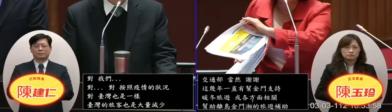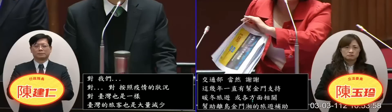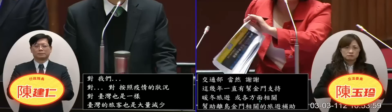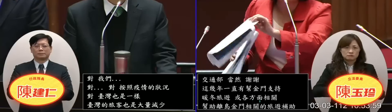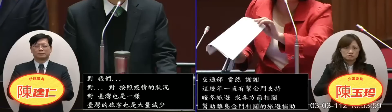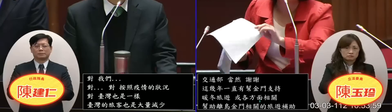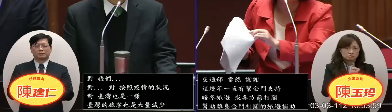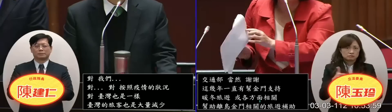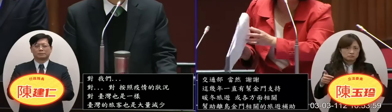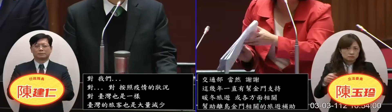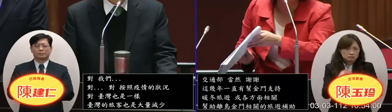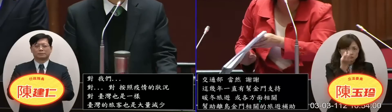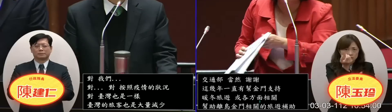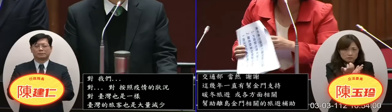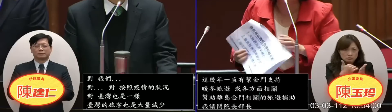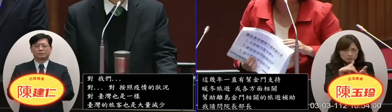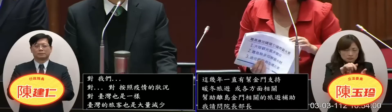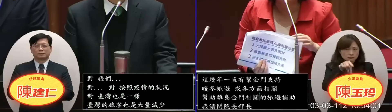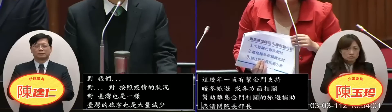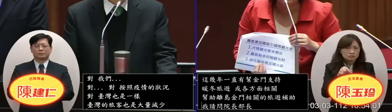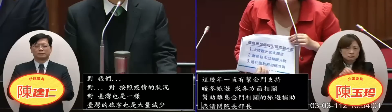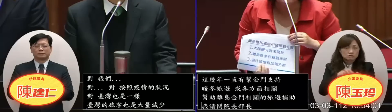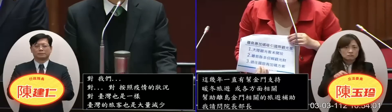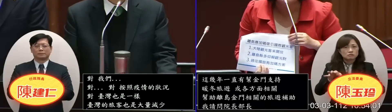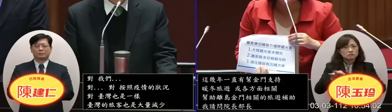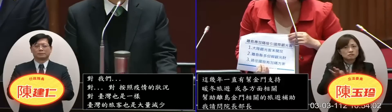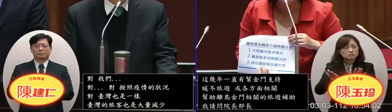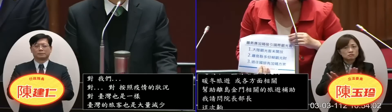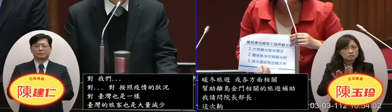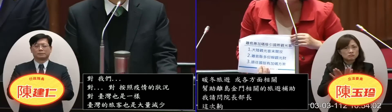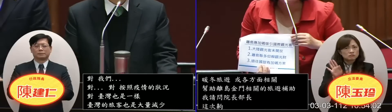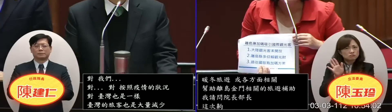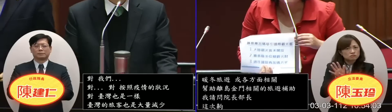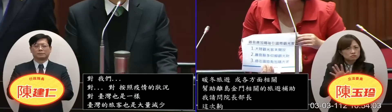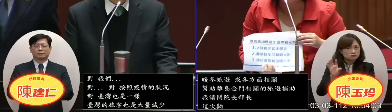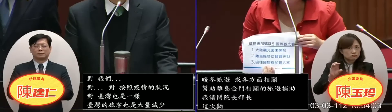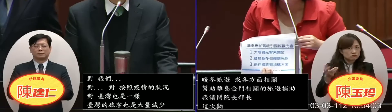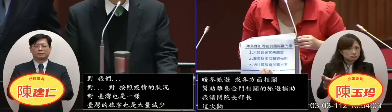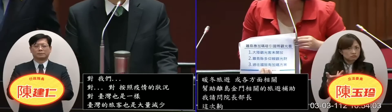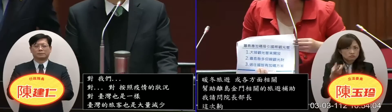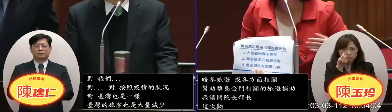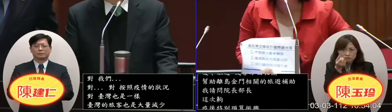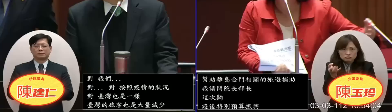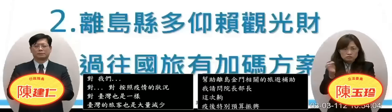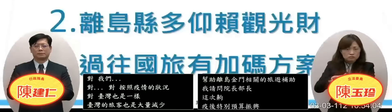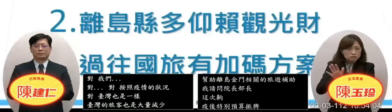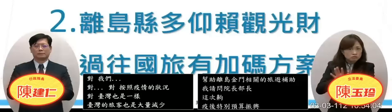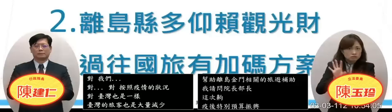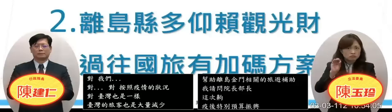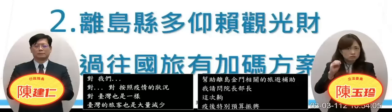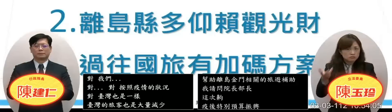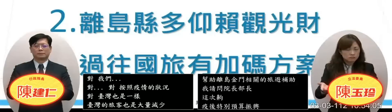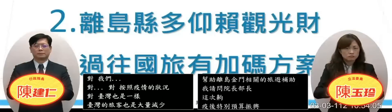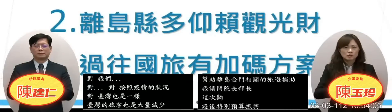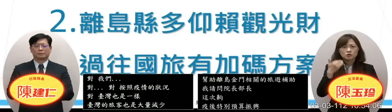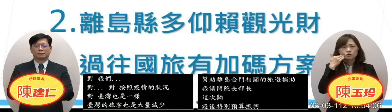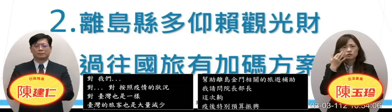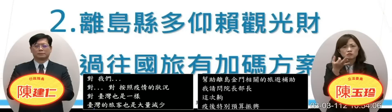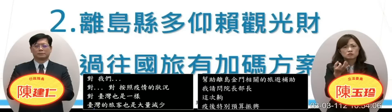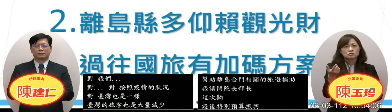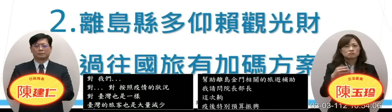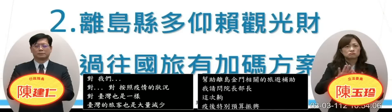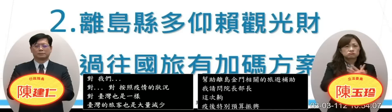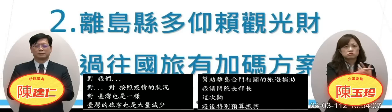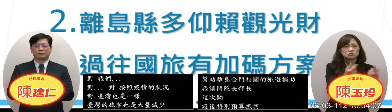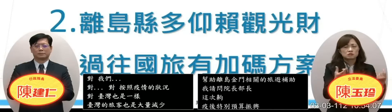疫后这个特别预算的振兴部分，对我们金门离岛是不是也可以再有一些特别的这个帮助？因为你知道，如果钱一样多，